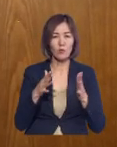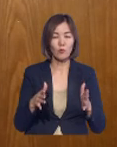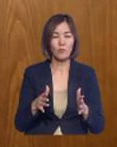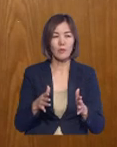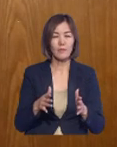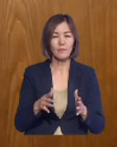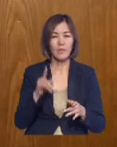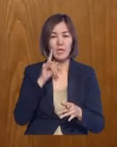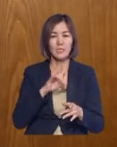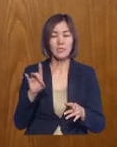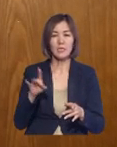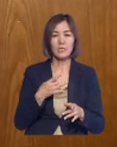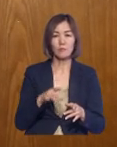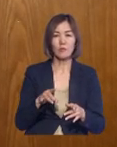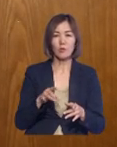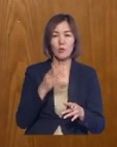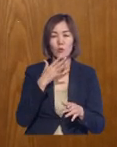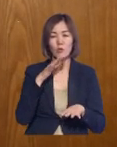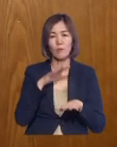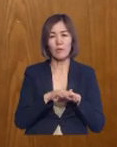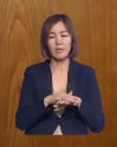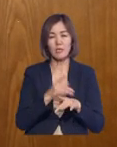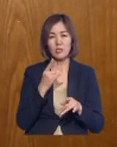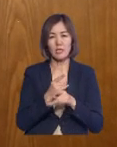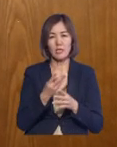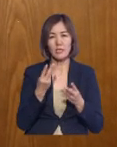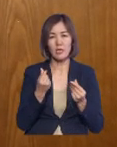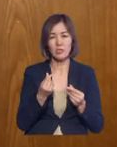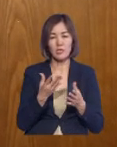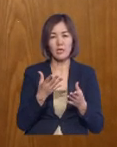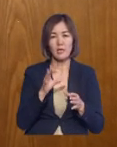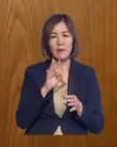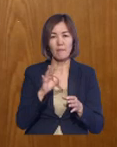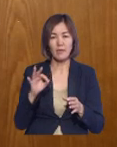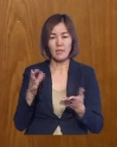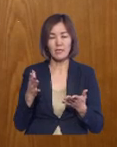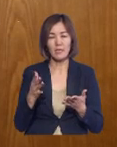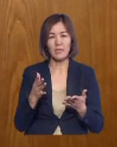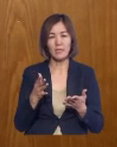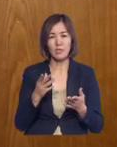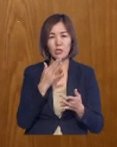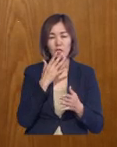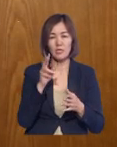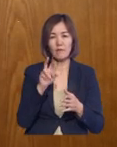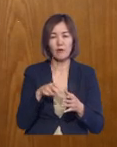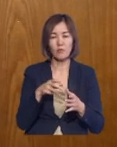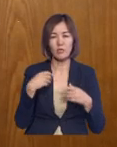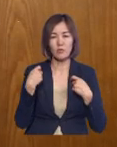бірге Қазақстан Республикасының ұлттық банкі жалған банкноттар мен монеталарын немесе шетел валютасын